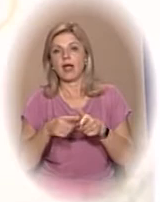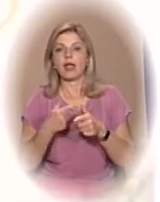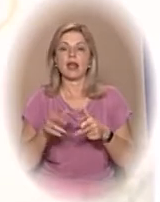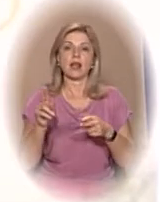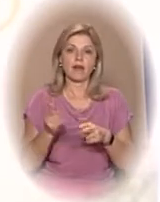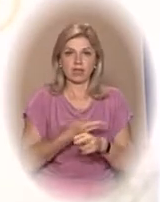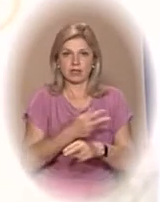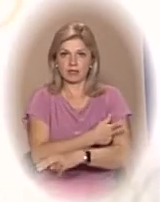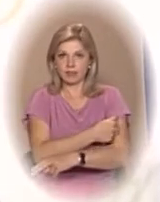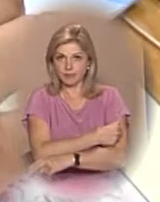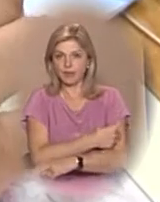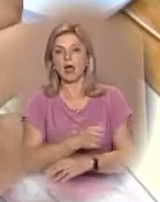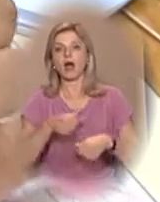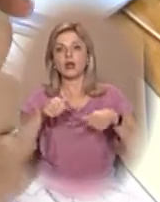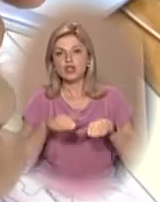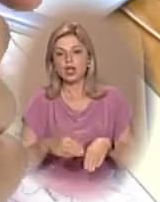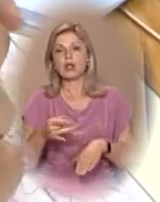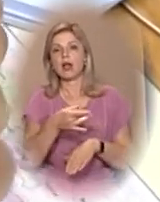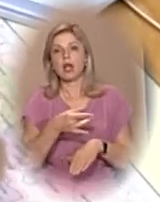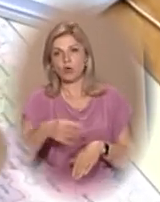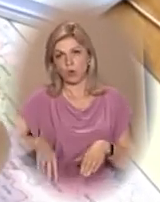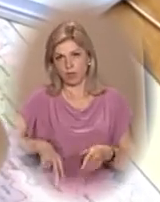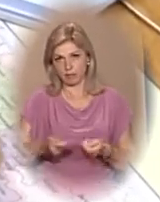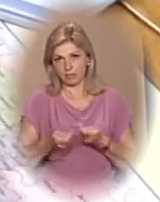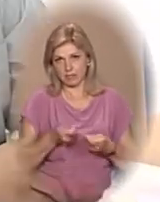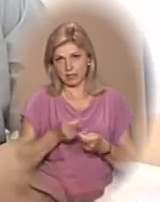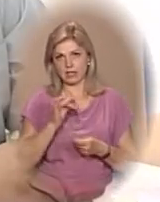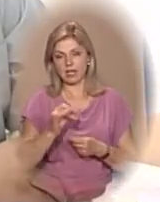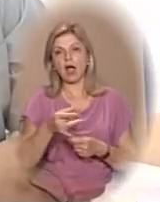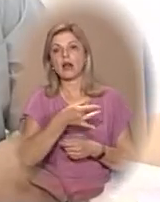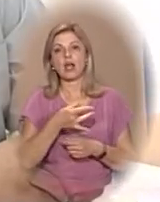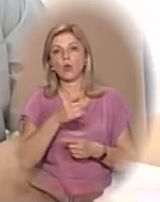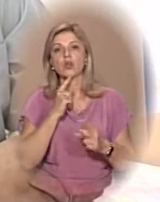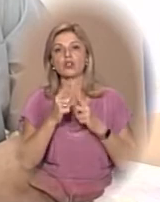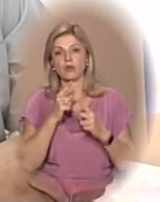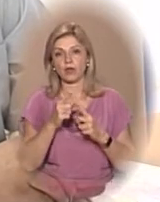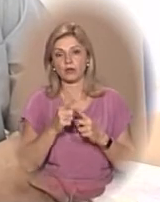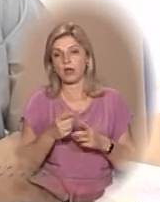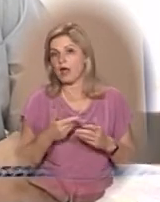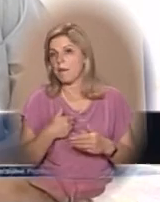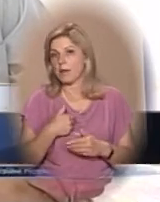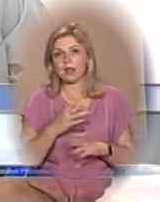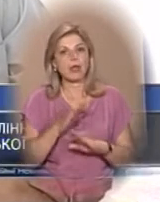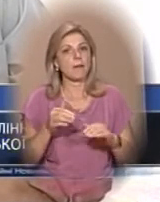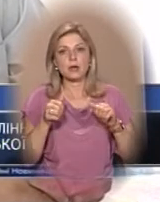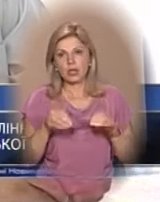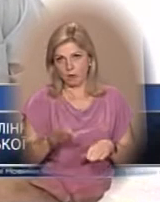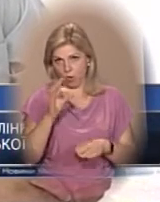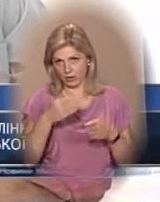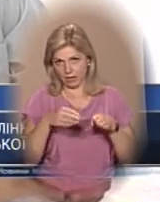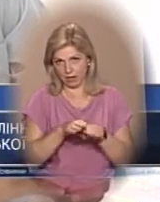охорони здоров'я приймають райдержадміністрації і районні ради. Ми не приймали рішення про закриття терапевтичного відділення